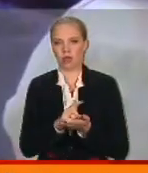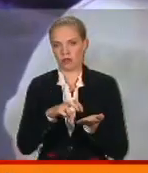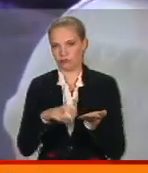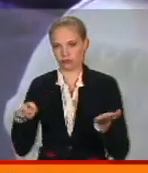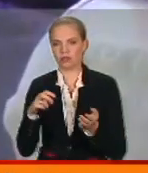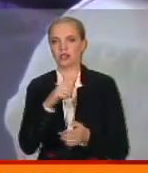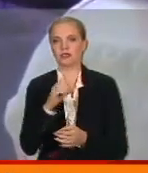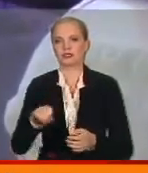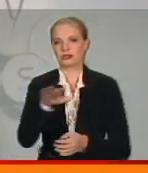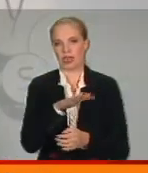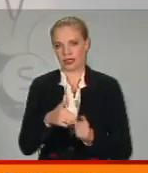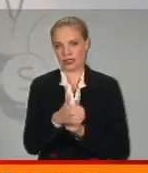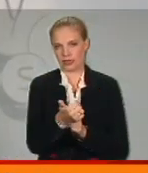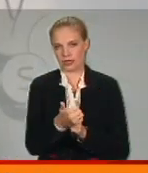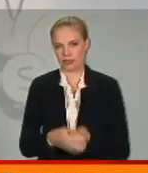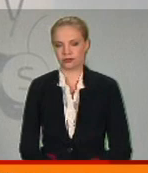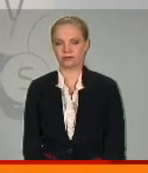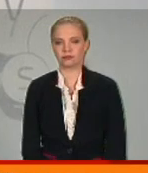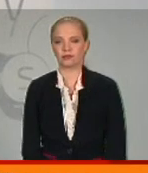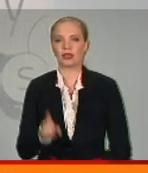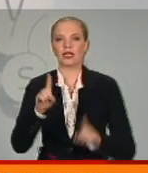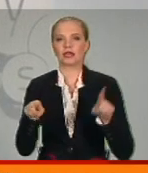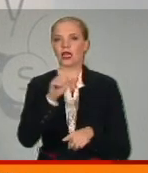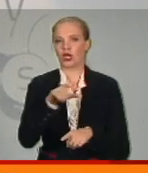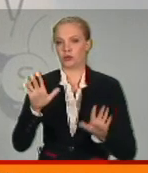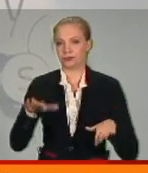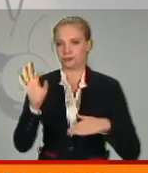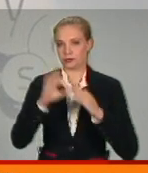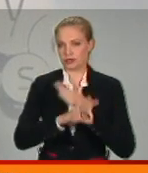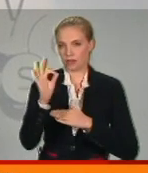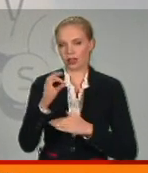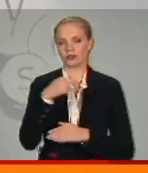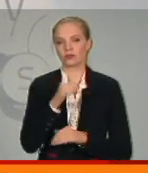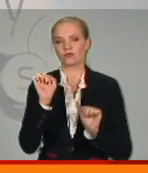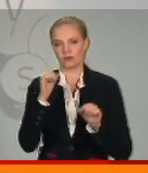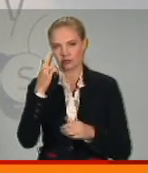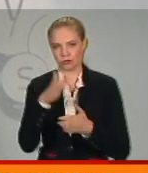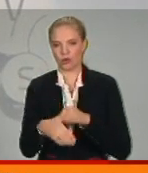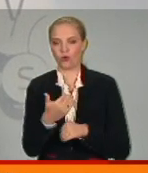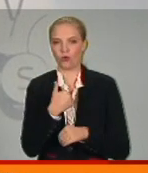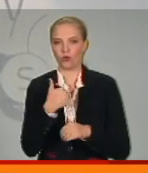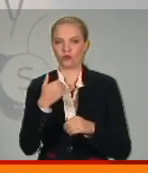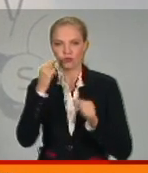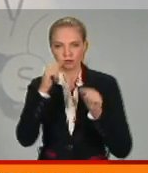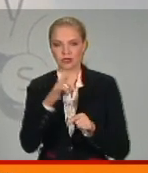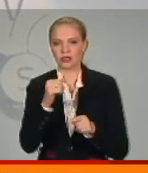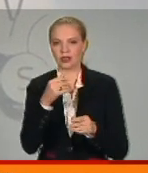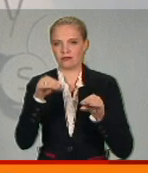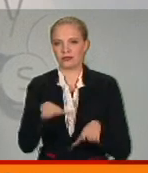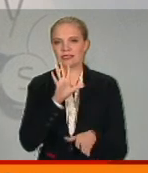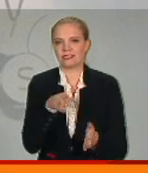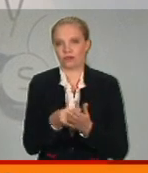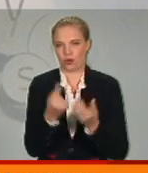поля зору західних лідерів деякі люди на заході цілком можливо хочуть сконцентруватися на розв'язанні своїх